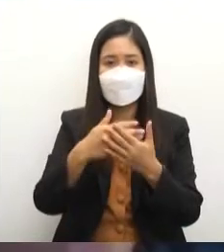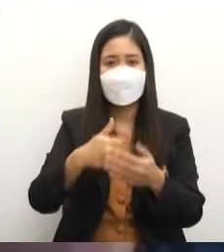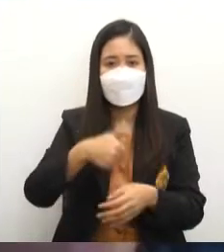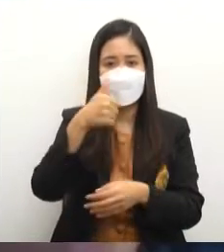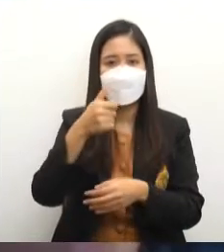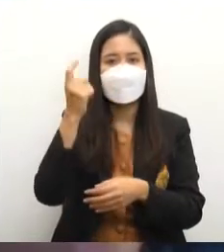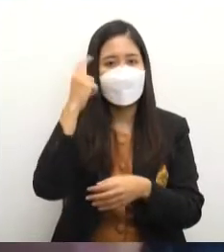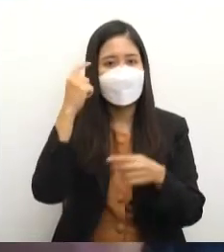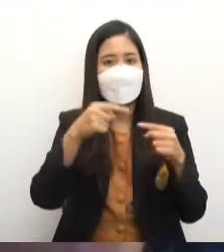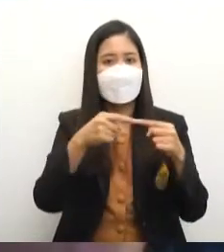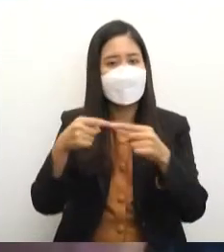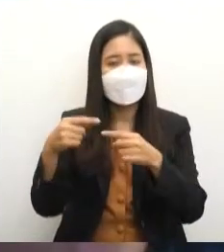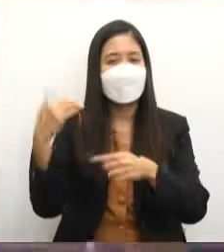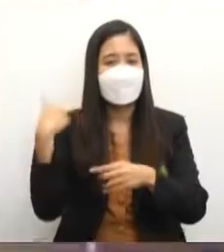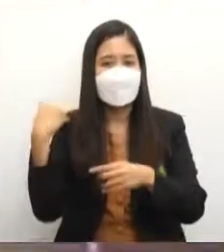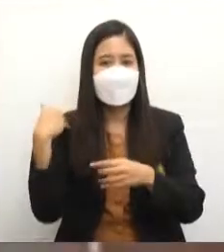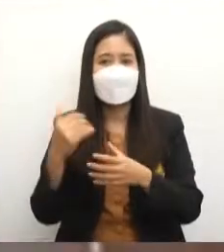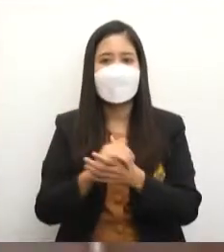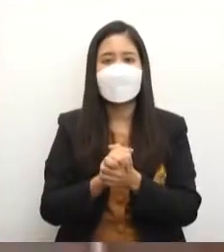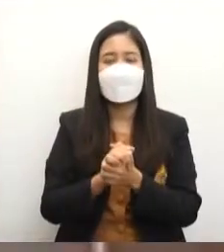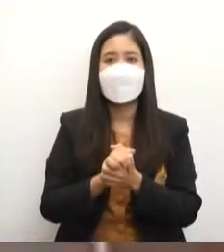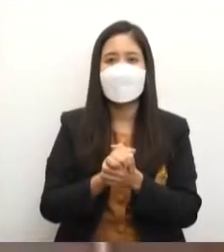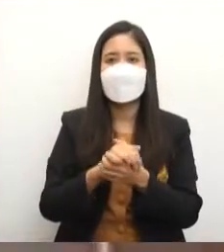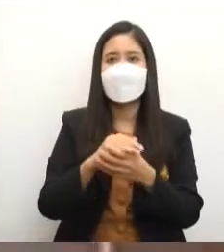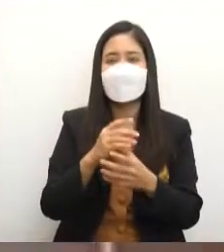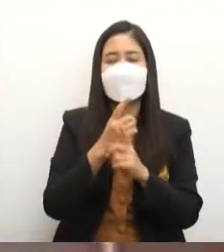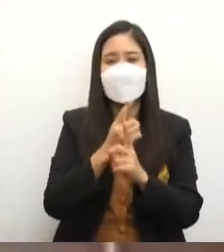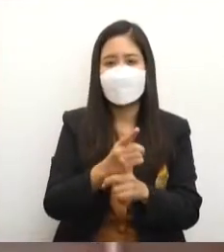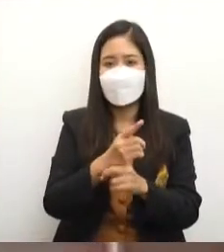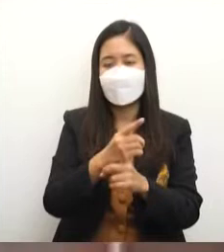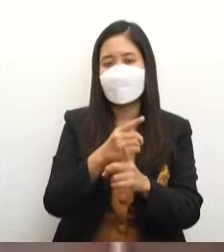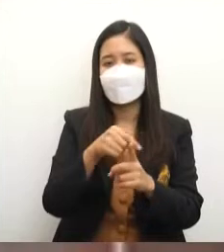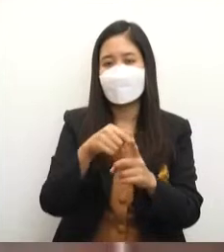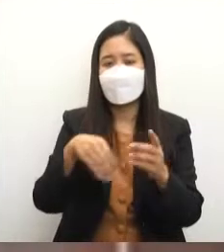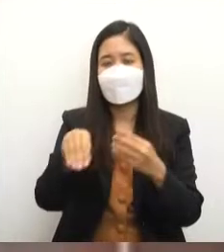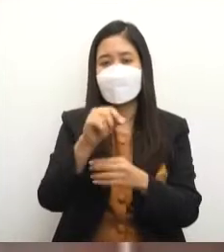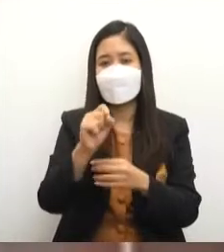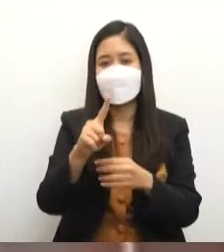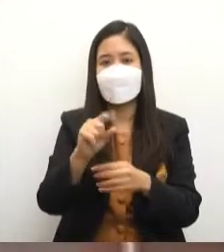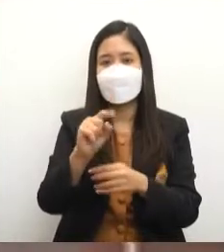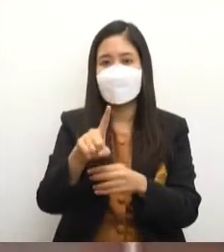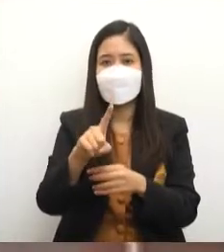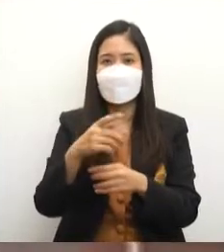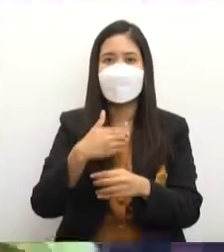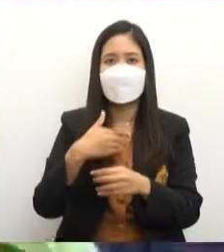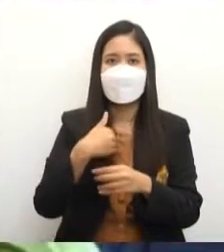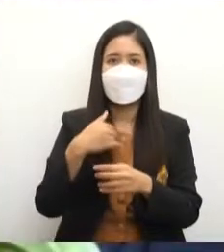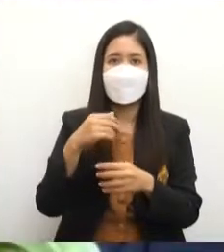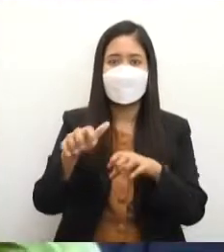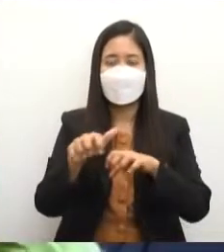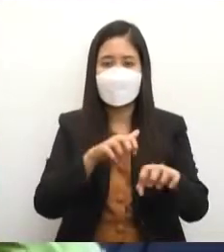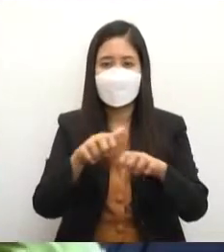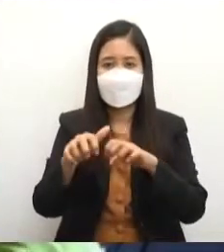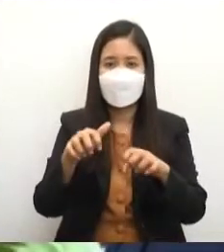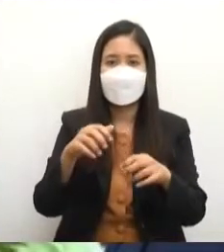างต่อเนื่องโดยเรียนรู้ตามตัวชีวิตที่ควรรู้แล้วก็ต้องรู้จากแกนกลางหลักสูตรแกนกลางการศึกษาขั้นพื้น